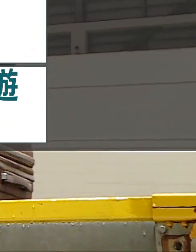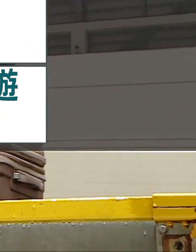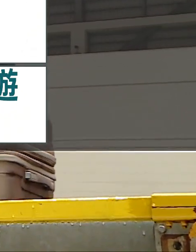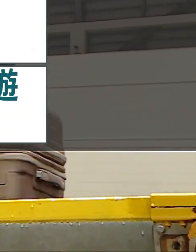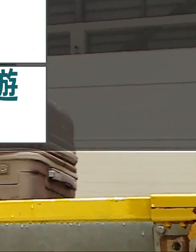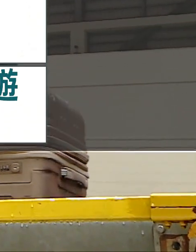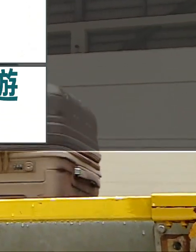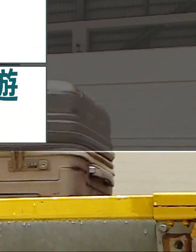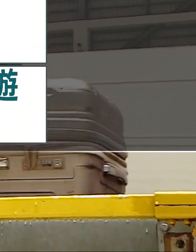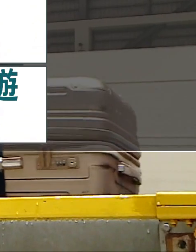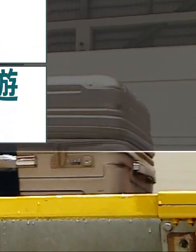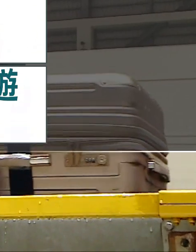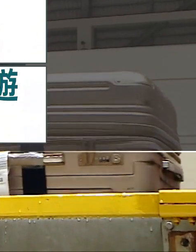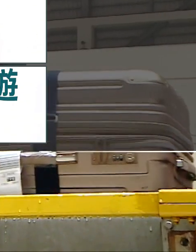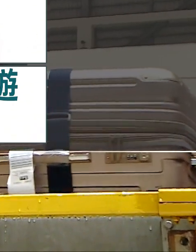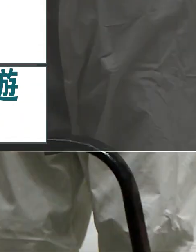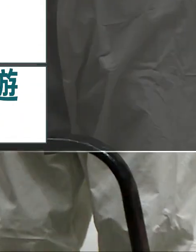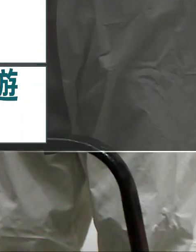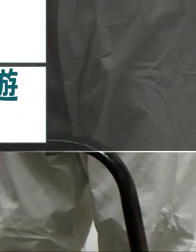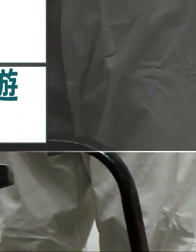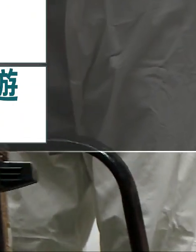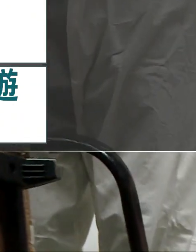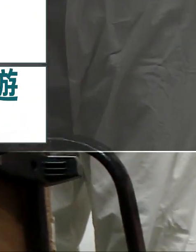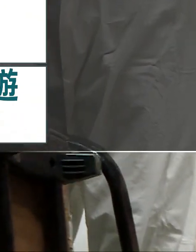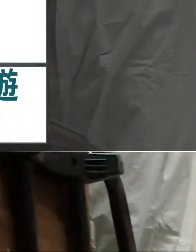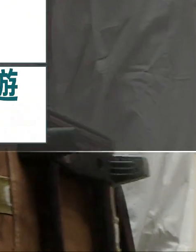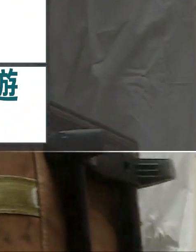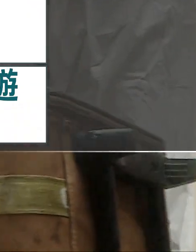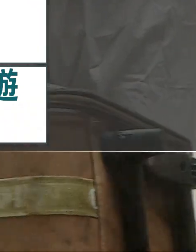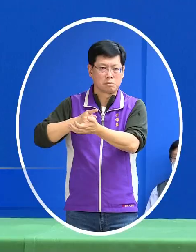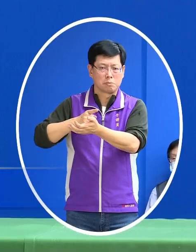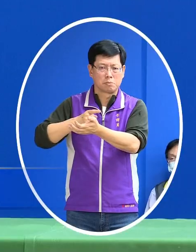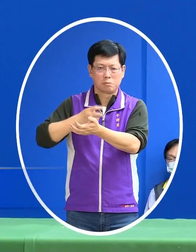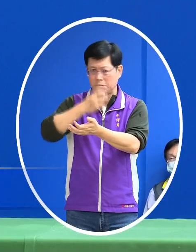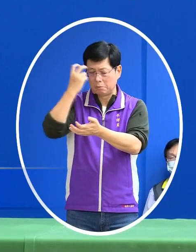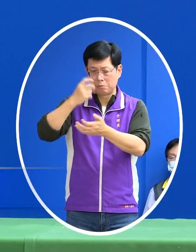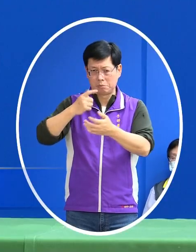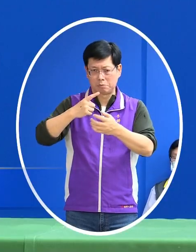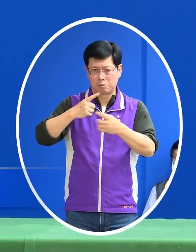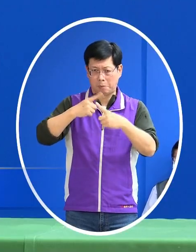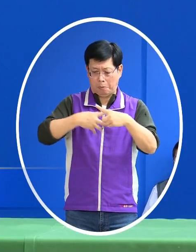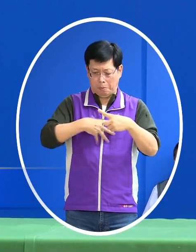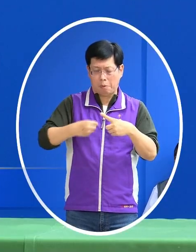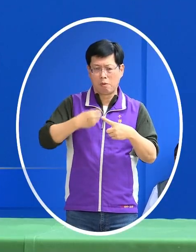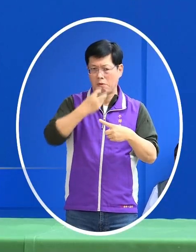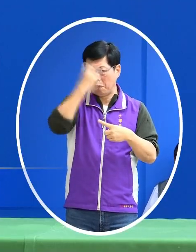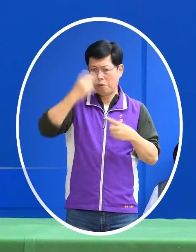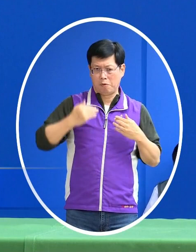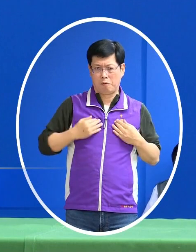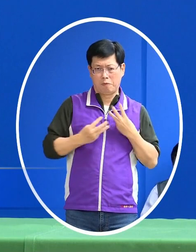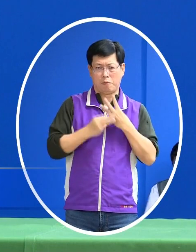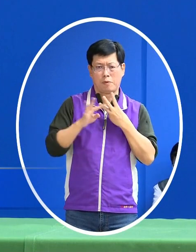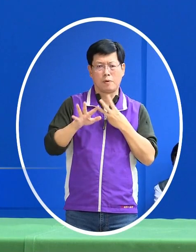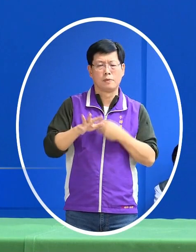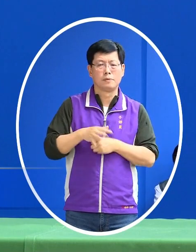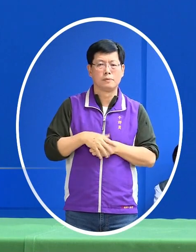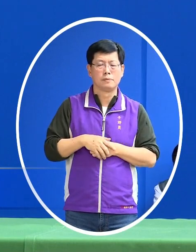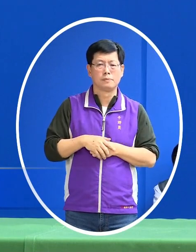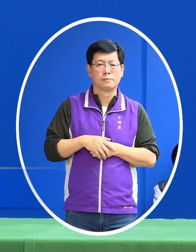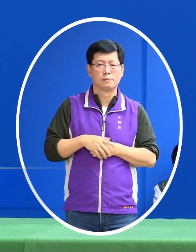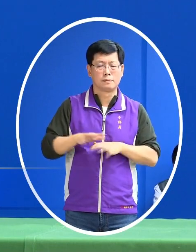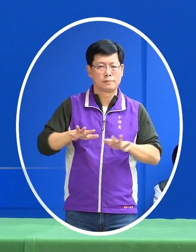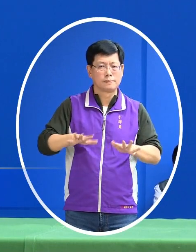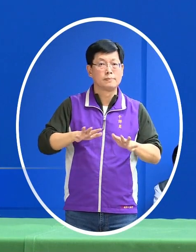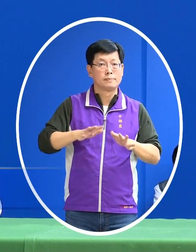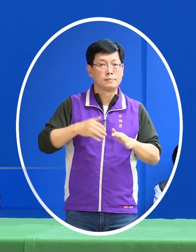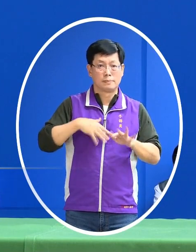捷团有多人重症，外界也关注案338的病况。 照了 X 光有看到有肺炎的现象，然后呢，所